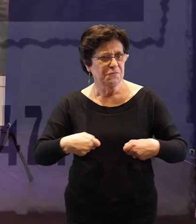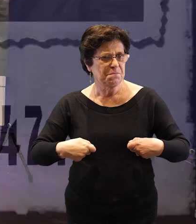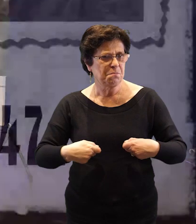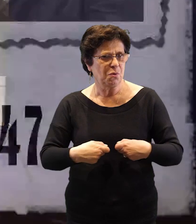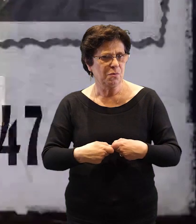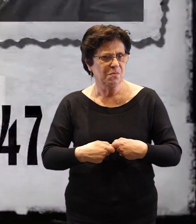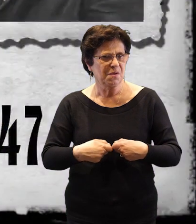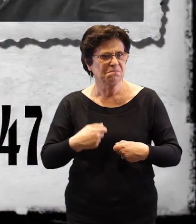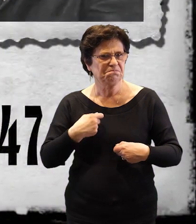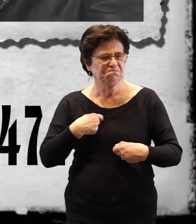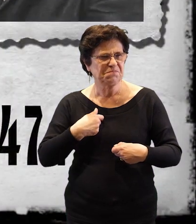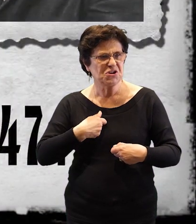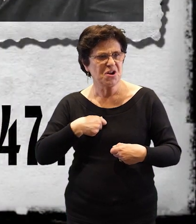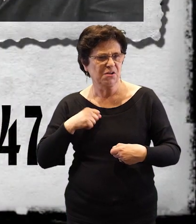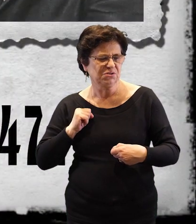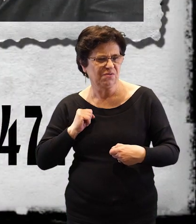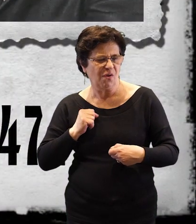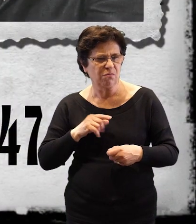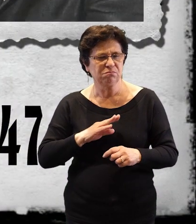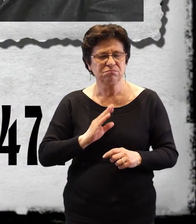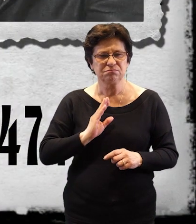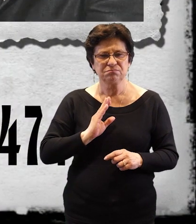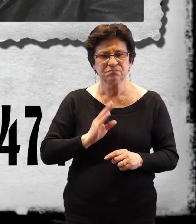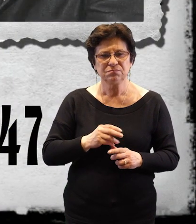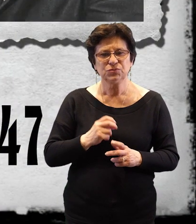Zacząłem swoje śledztwo.